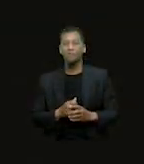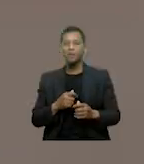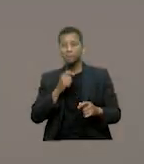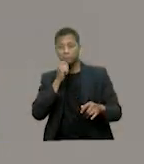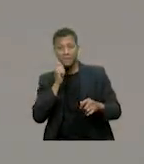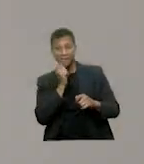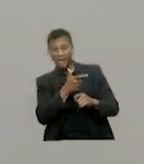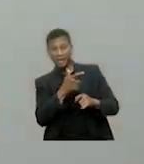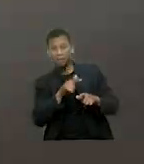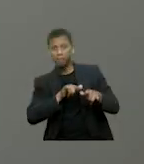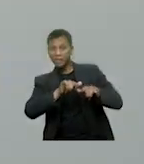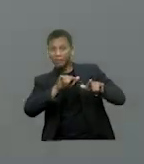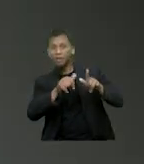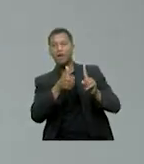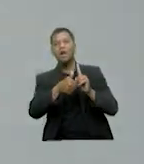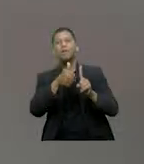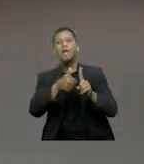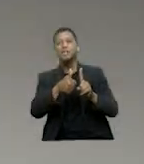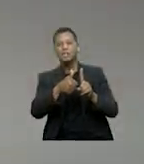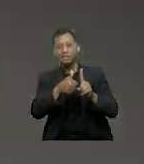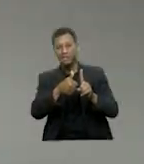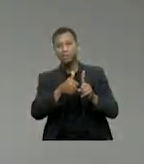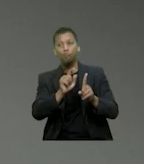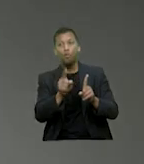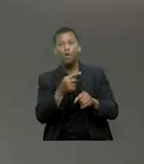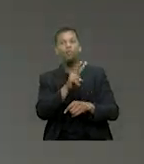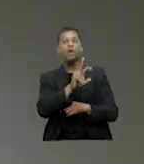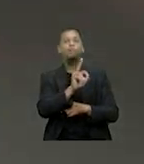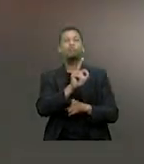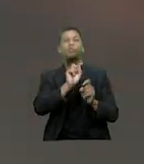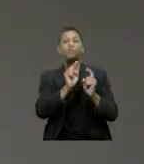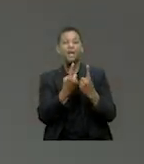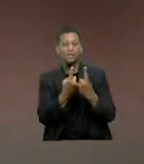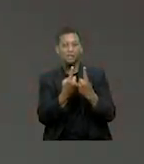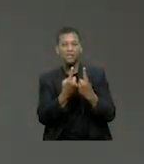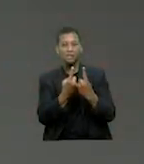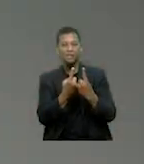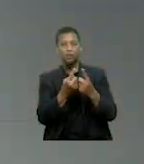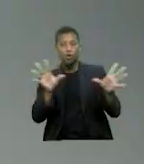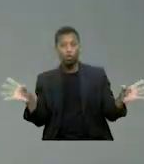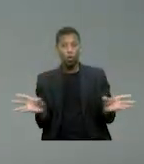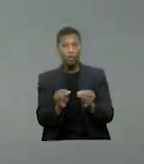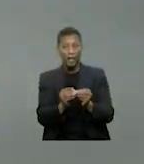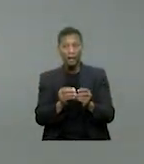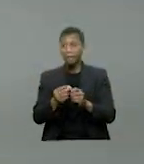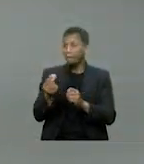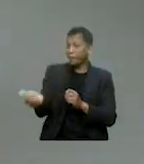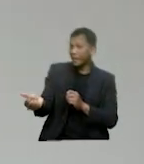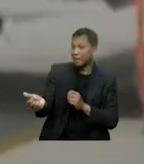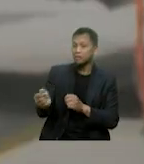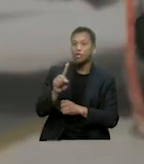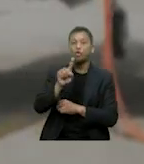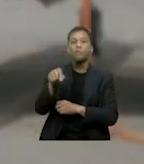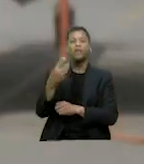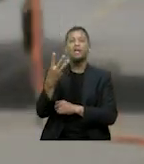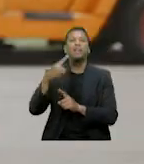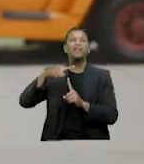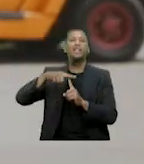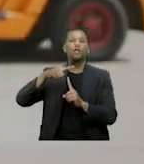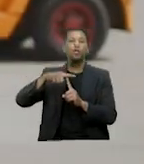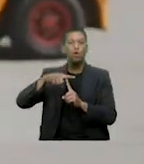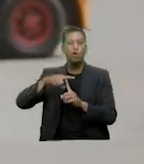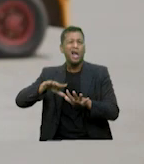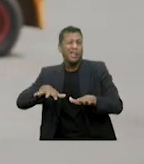kursi ganda secara bertahap mulai tahun 2012. Total pembelian sebesar Rp1,3 triliun atau